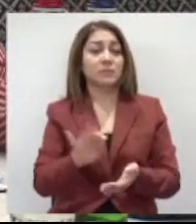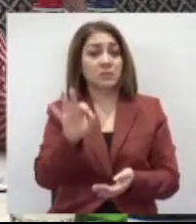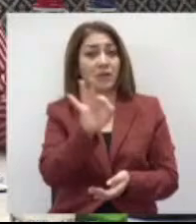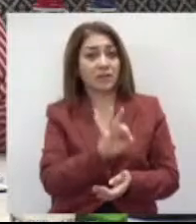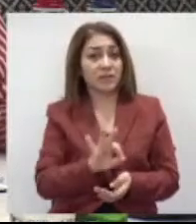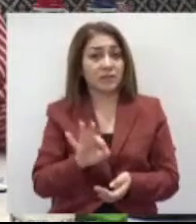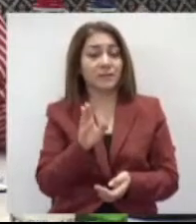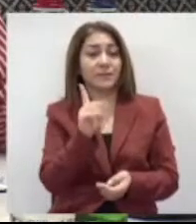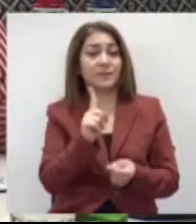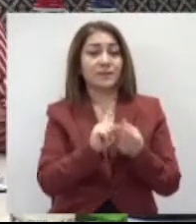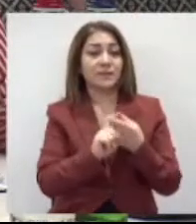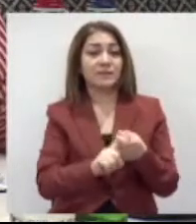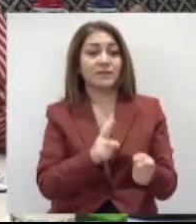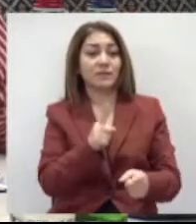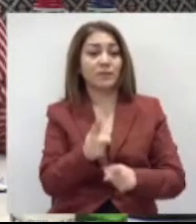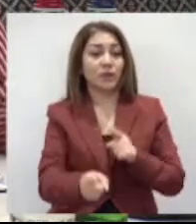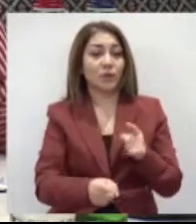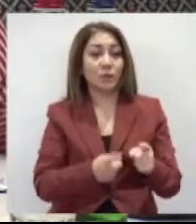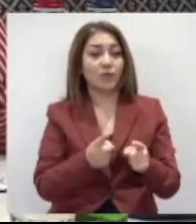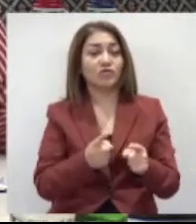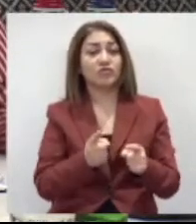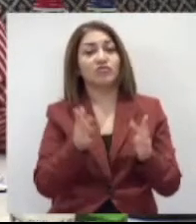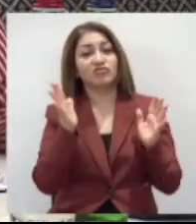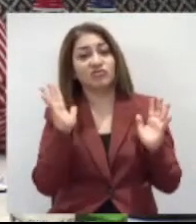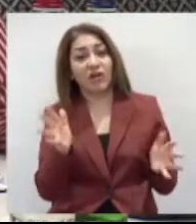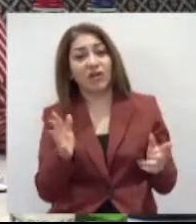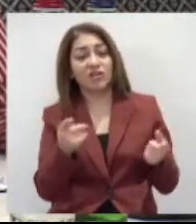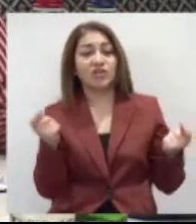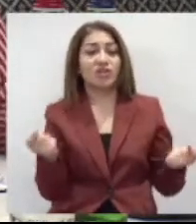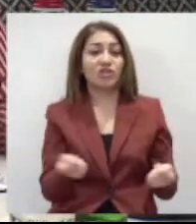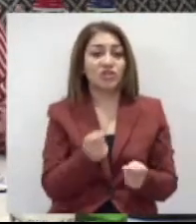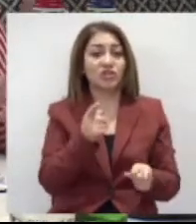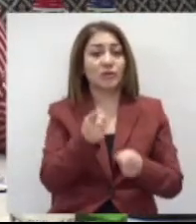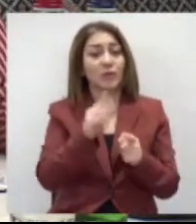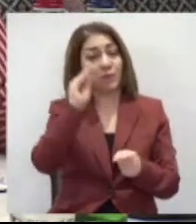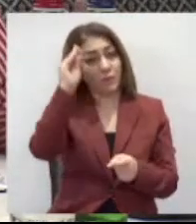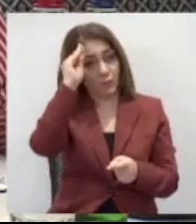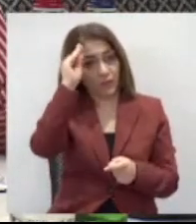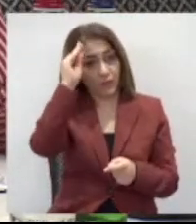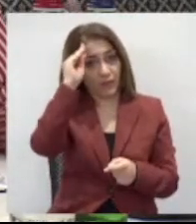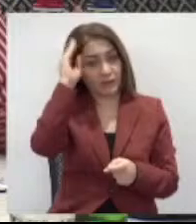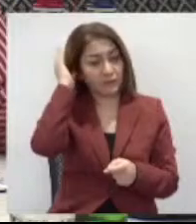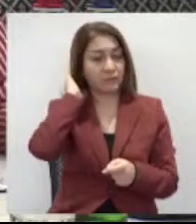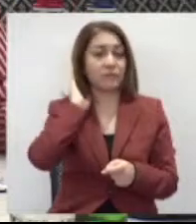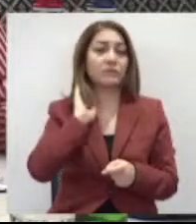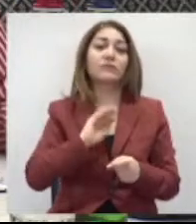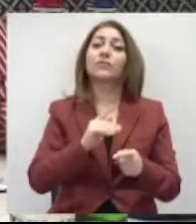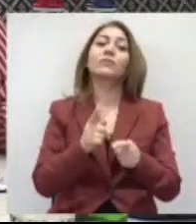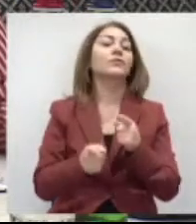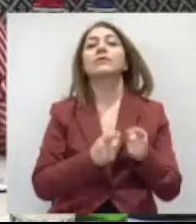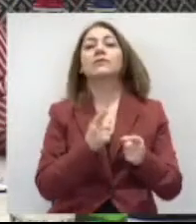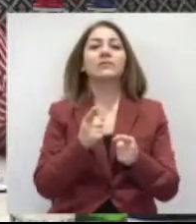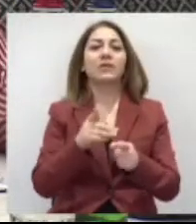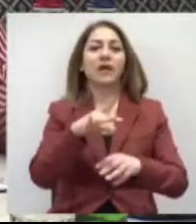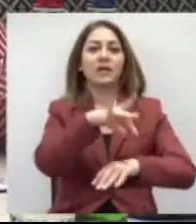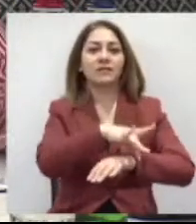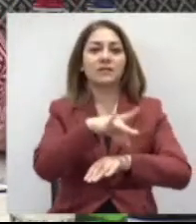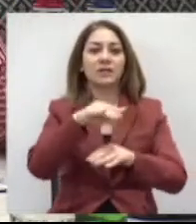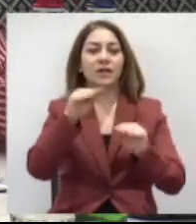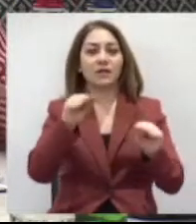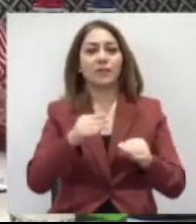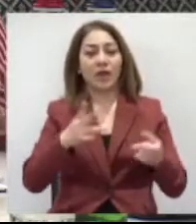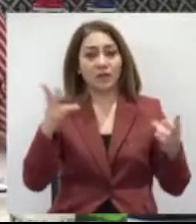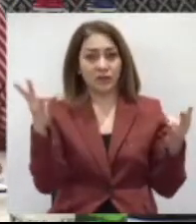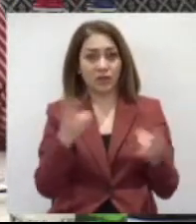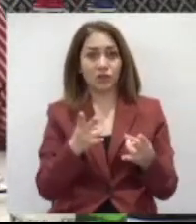բայց դրանց հետ կապված փոփոխությունների ծավալ, բովանդակություն եւ այլն, ու նաեւ փոփոխությունների արձանագրման